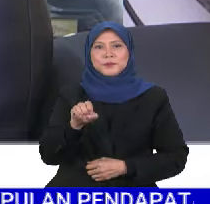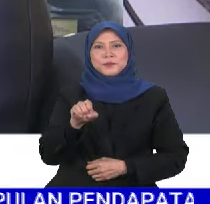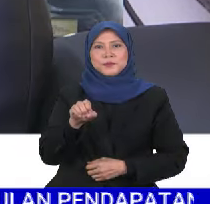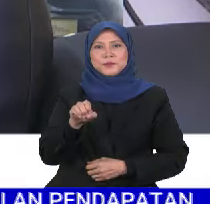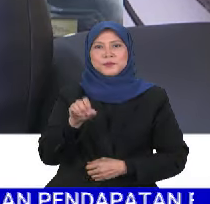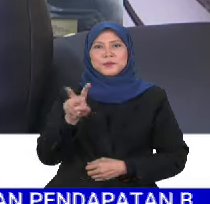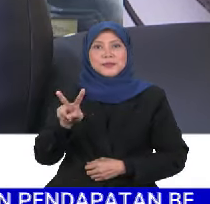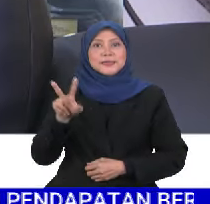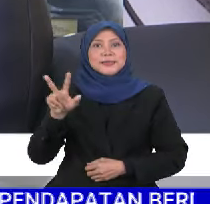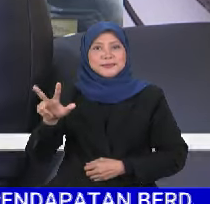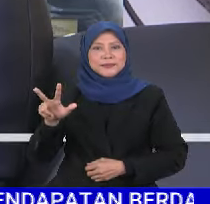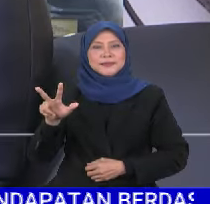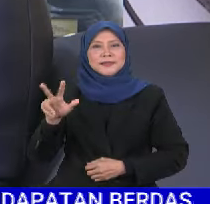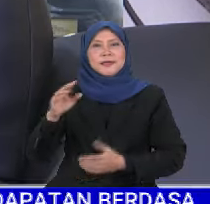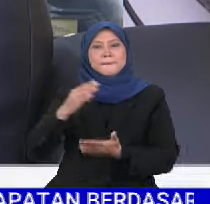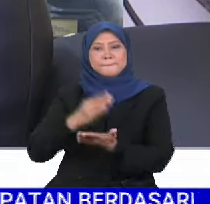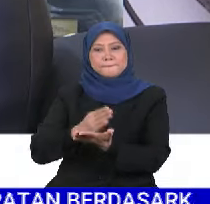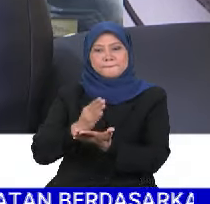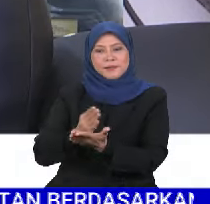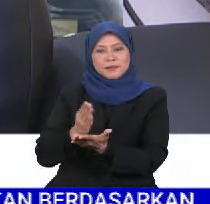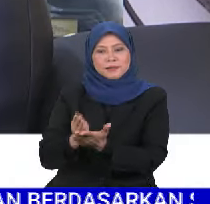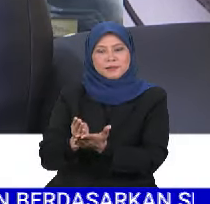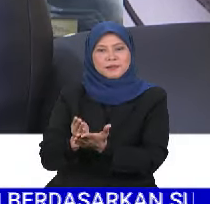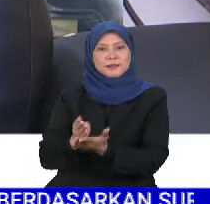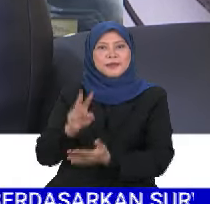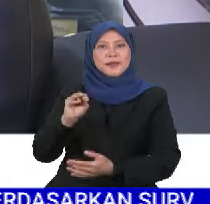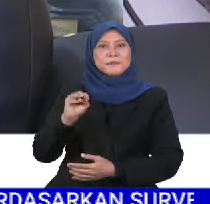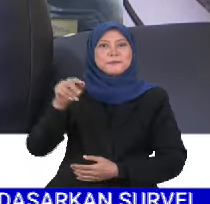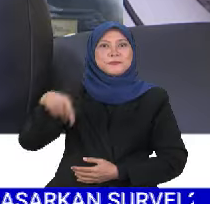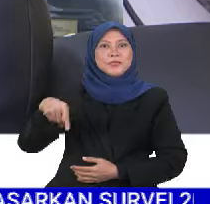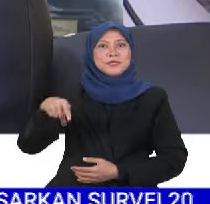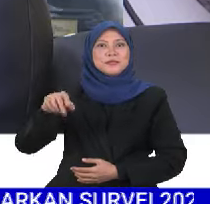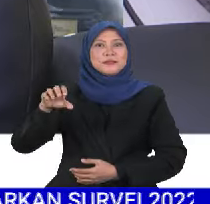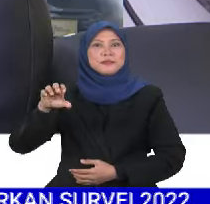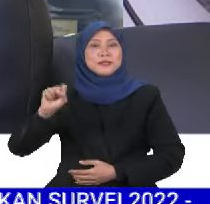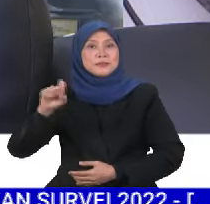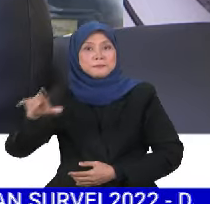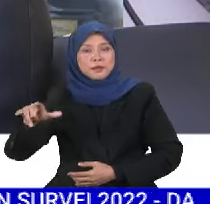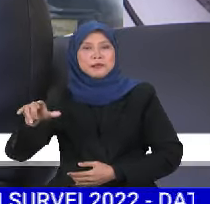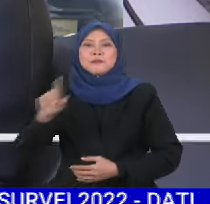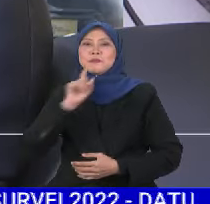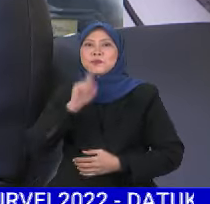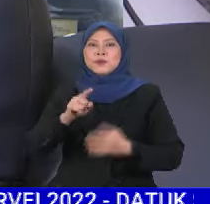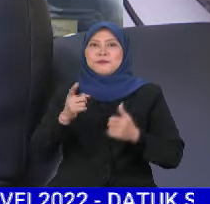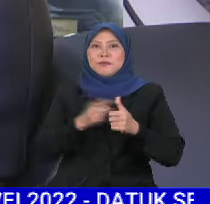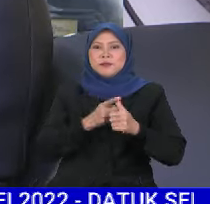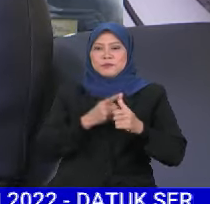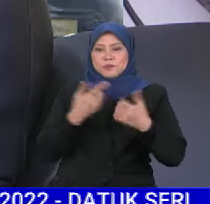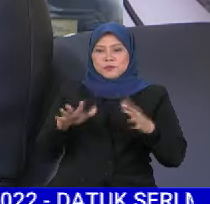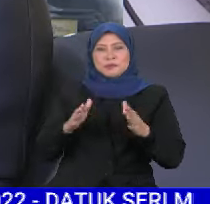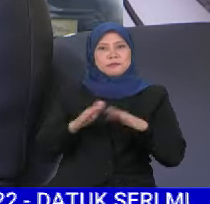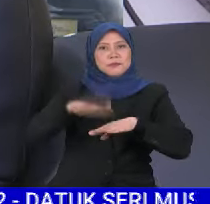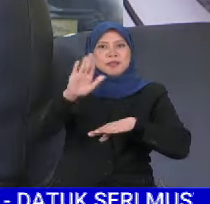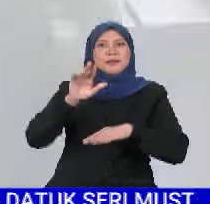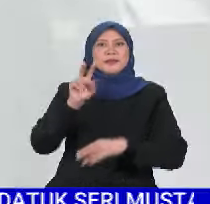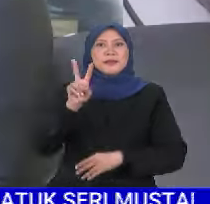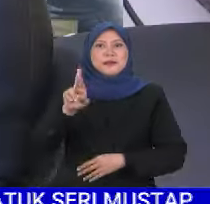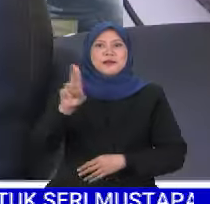2023 nanti, belanjawan Majlis Perbandaran Sepang kali pertama telah melepasi RM200